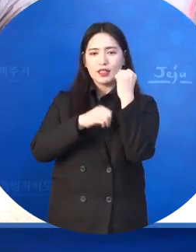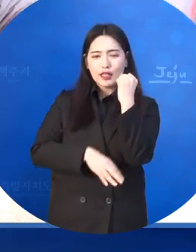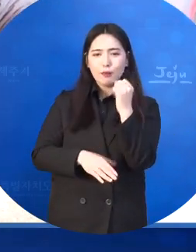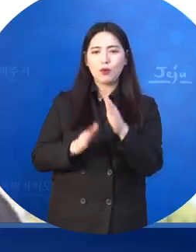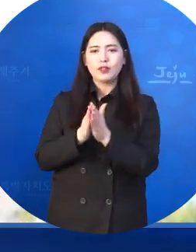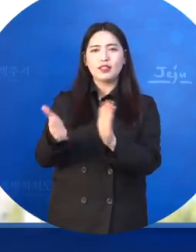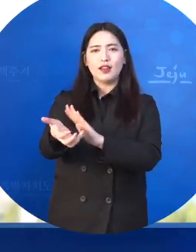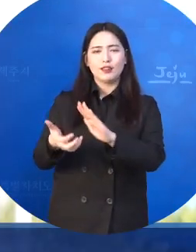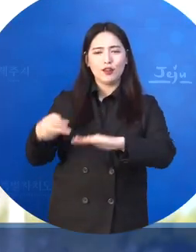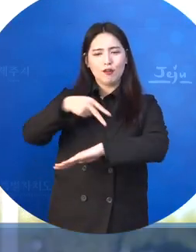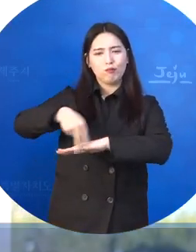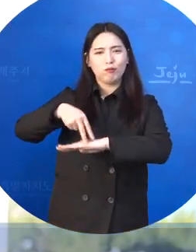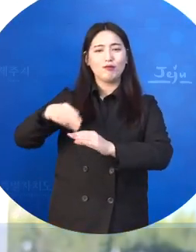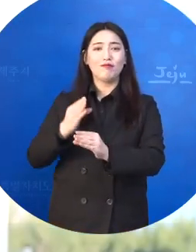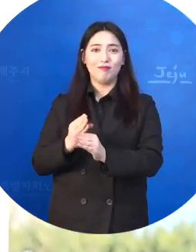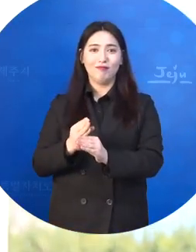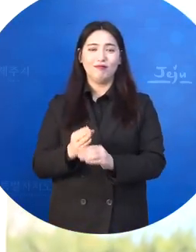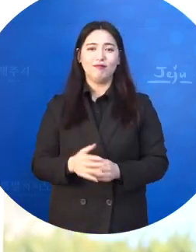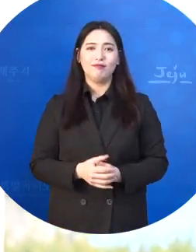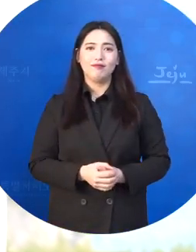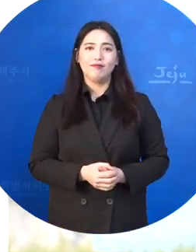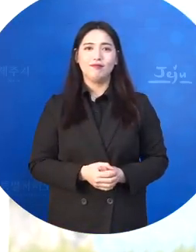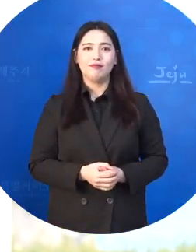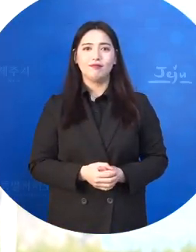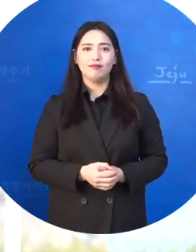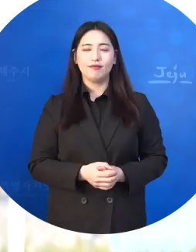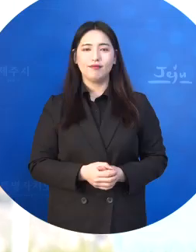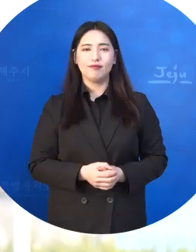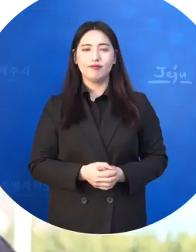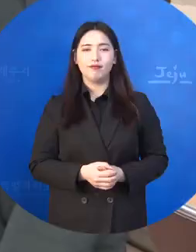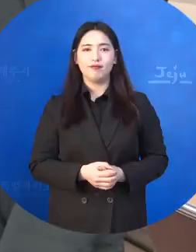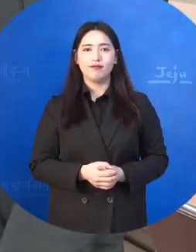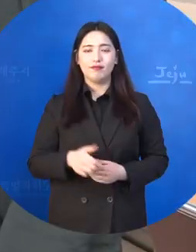및 실시설계 중에 있습니다.